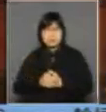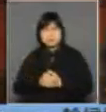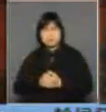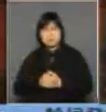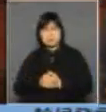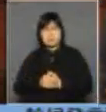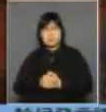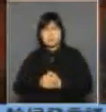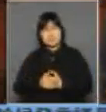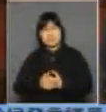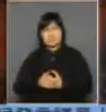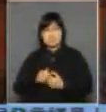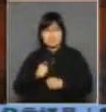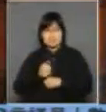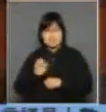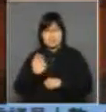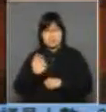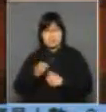沒什麼機會。